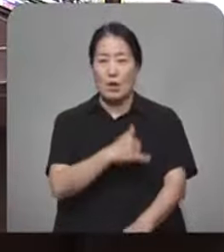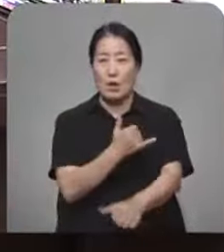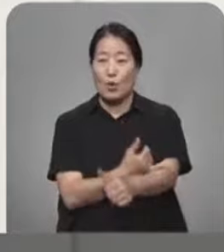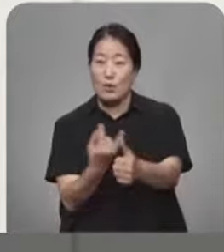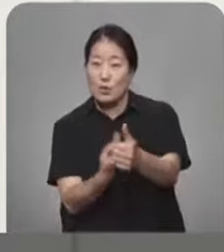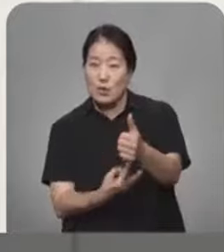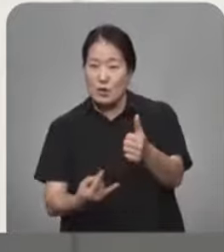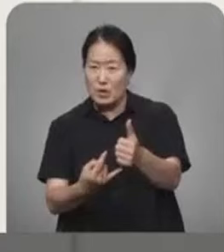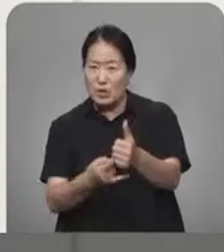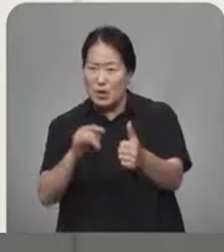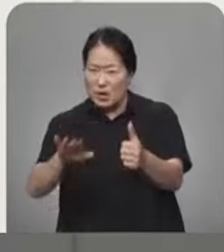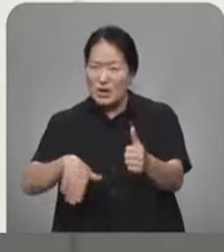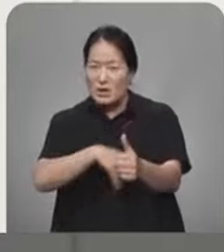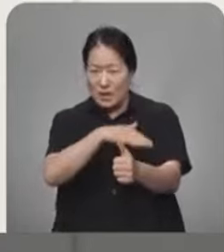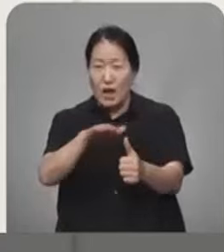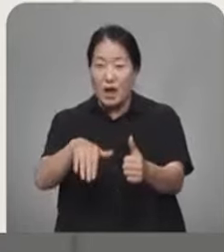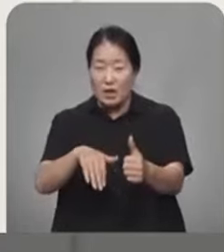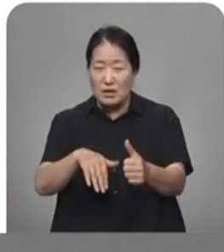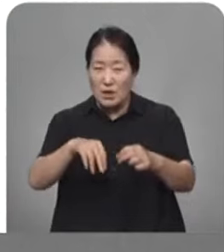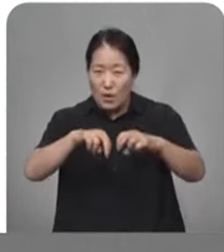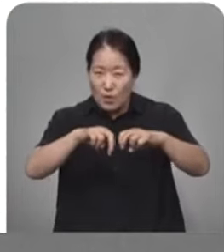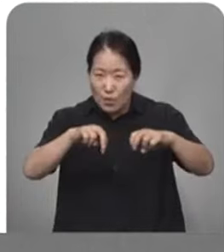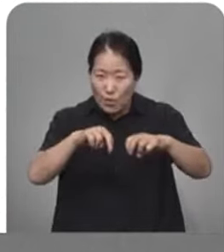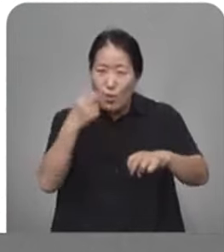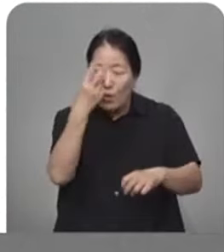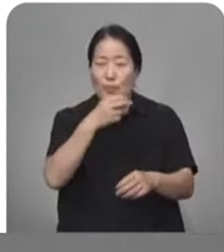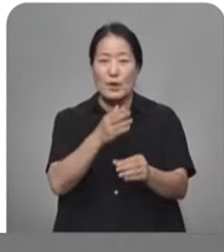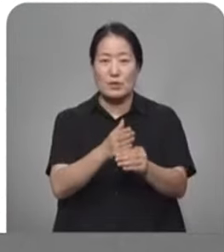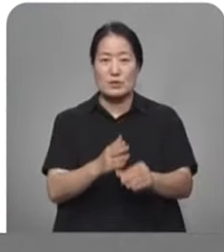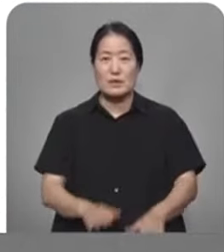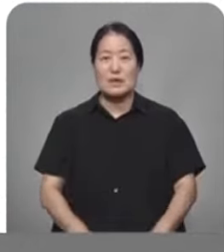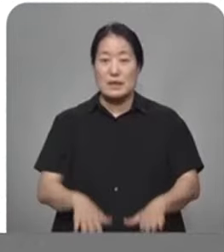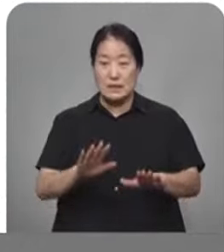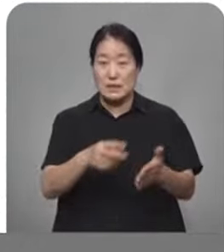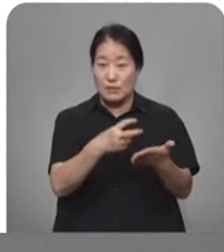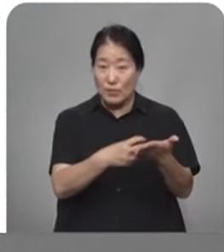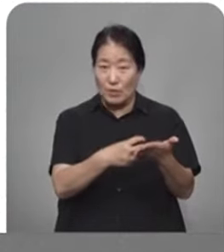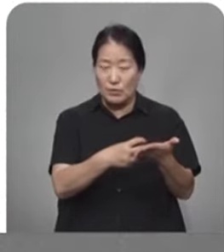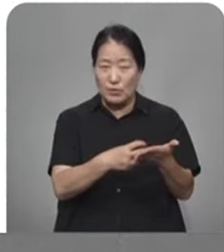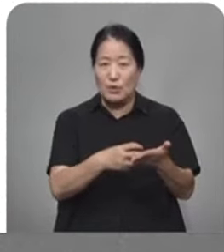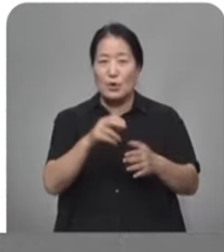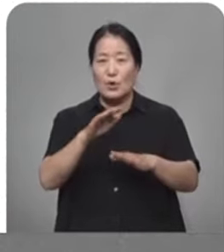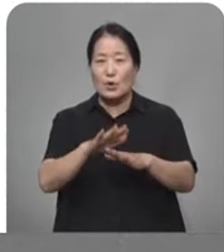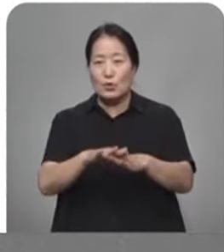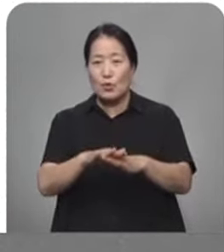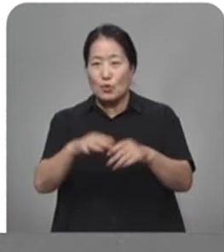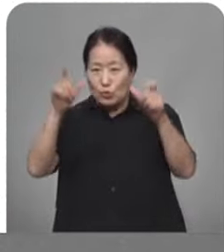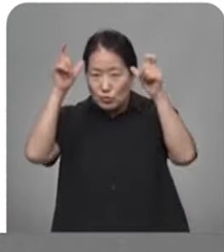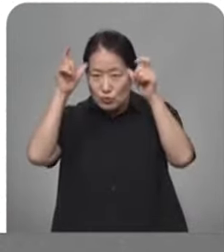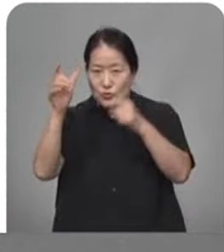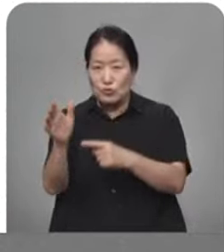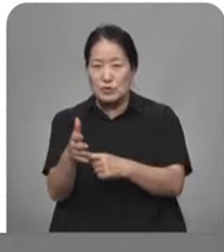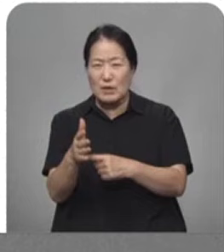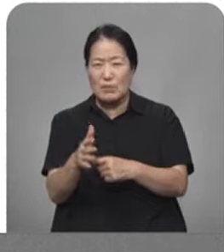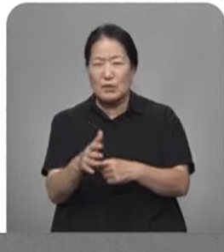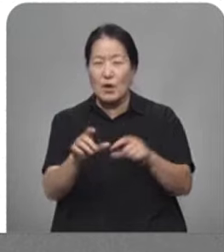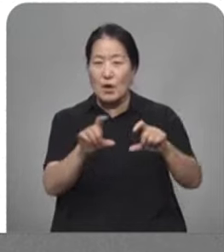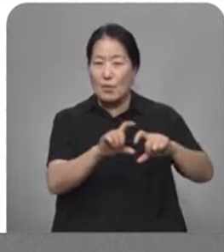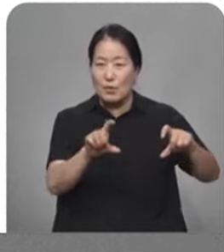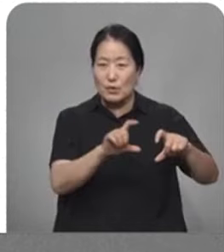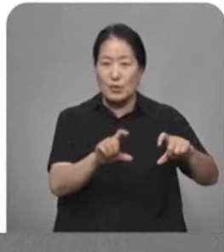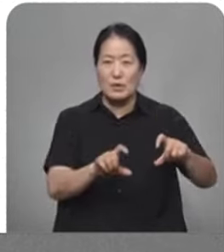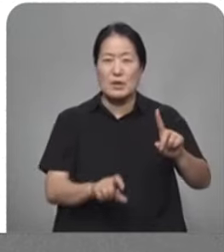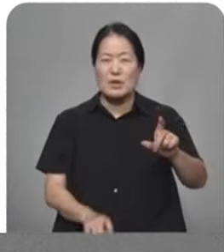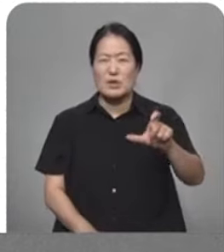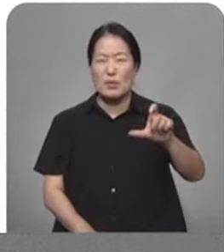국민권익위원회도 긍정적으로 검토하고 있습니다. 현행 청탁금지법에 따르면 농축수산물 선물 상한선은 평소엔 15만